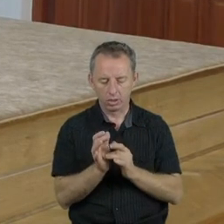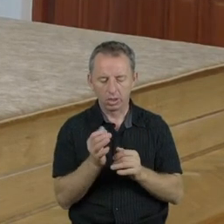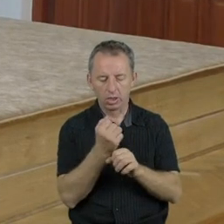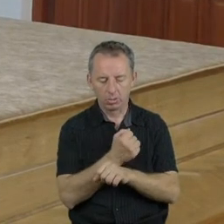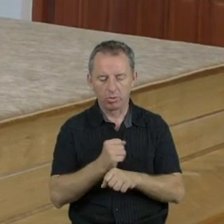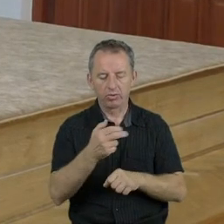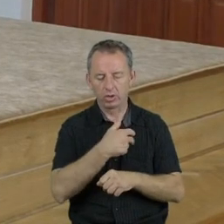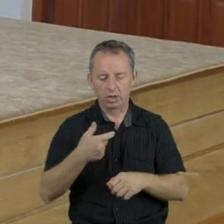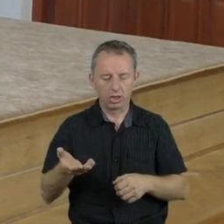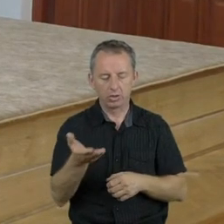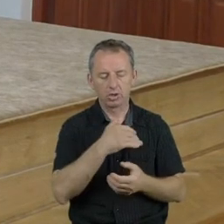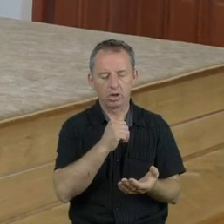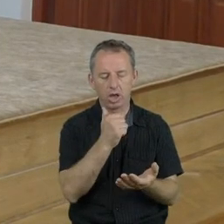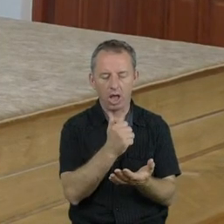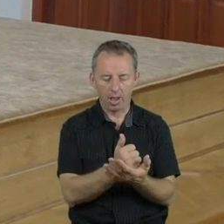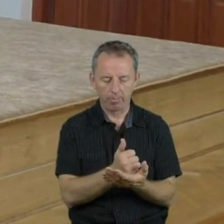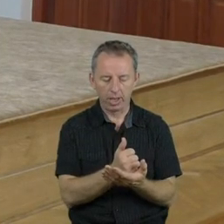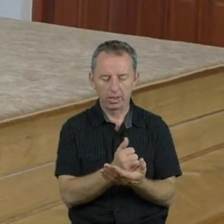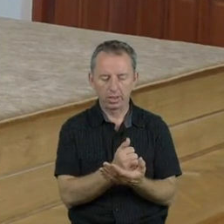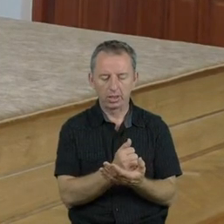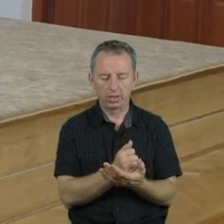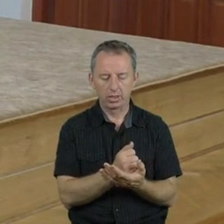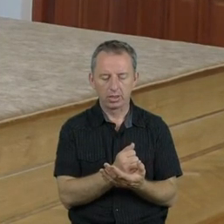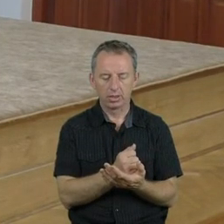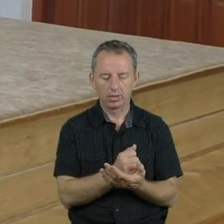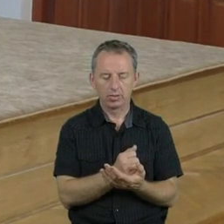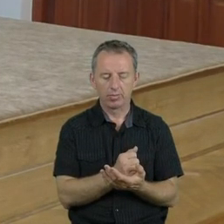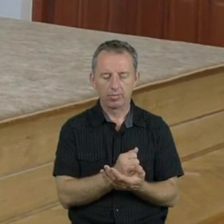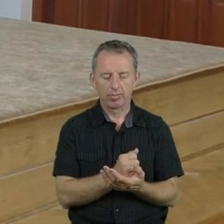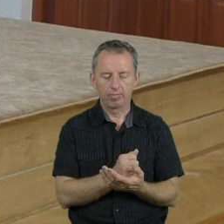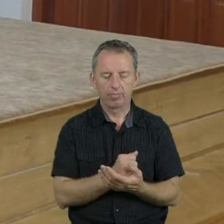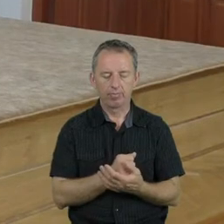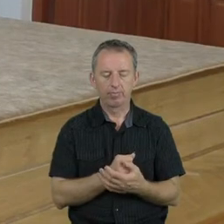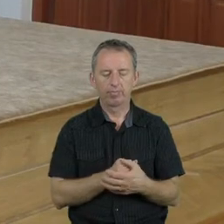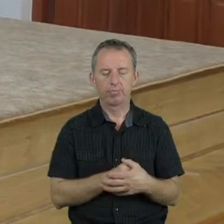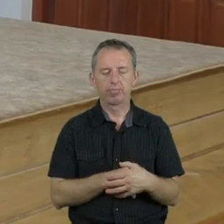Zbawcy naszego. Amen. Amen.